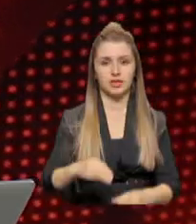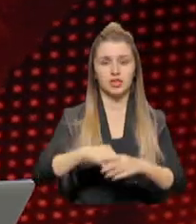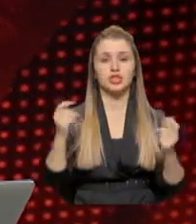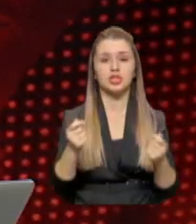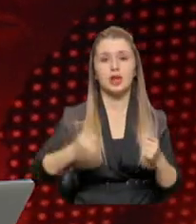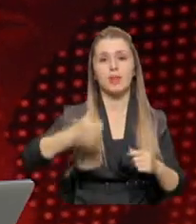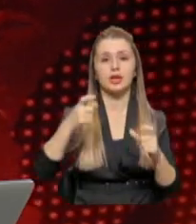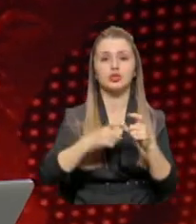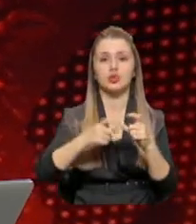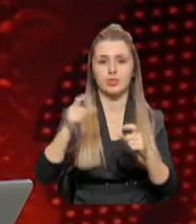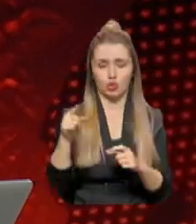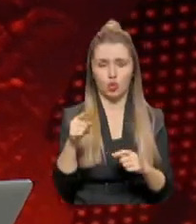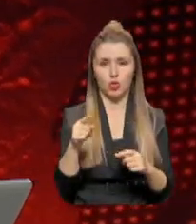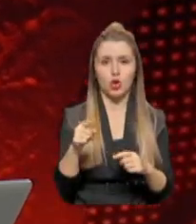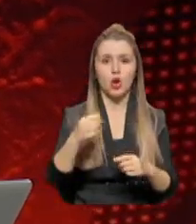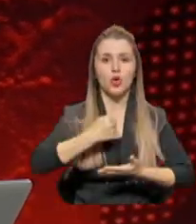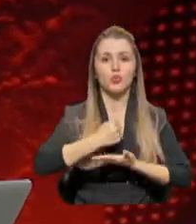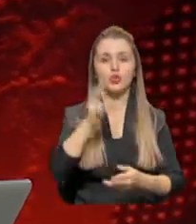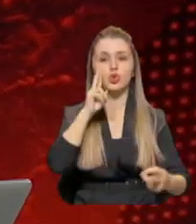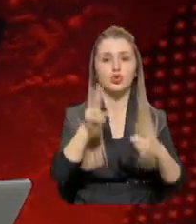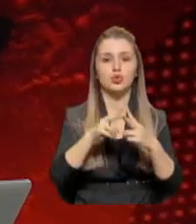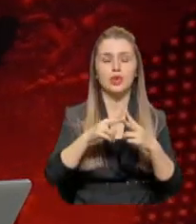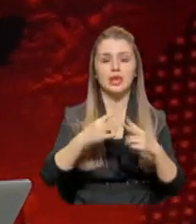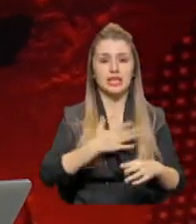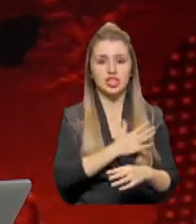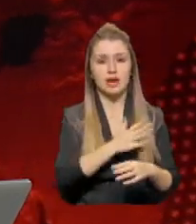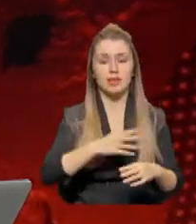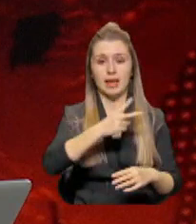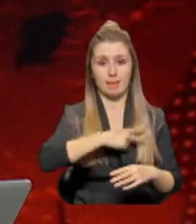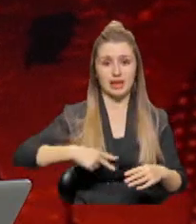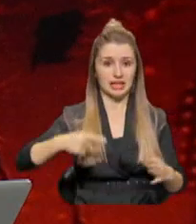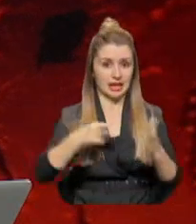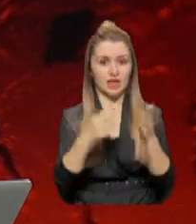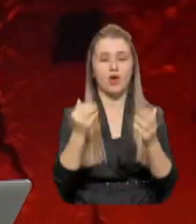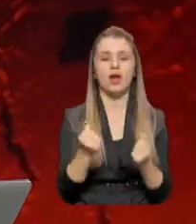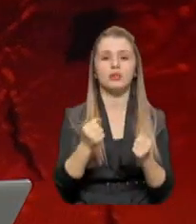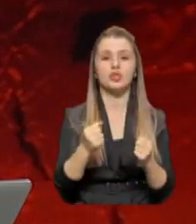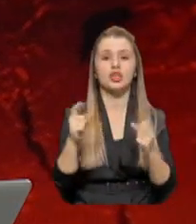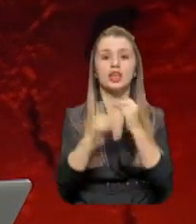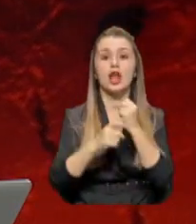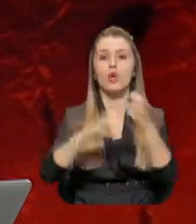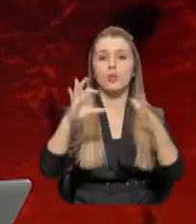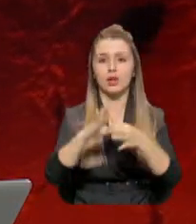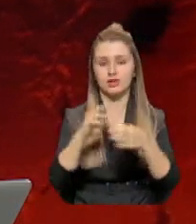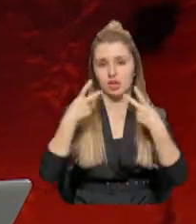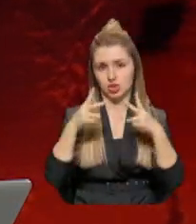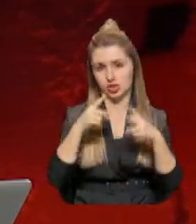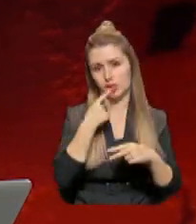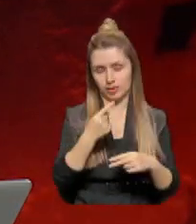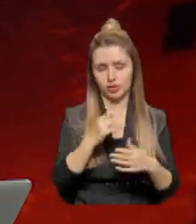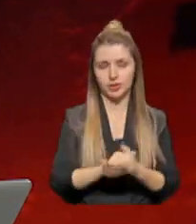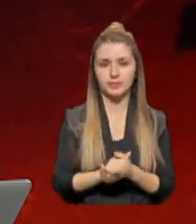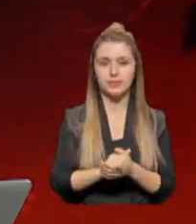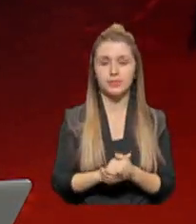İçişleri Bakanı Süleyman Soylu en son bütçe görüşmelerinde CHP'li belediyeleri hedef almış, terör bağlantılarını açıklayacağım